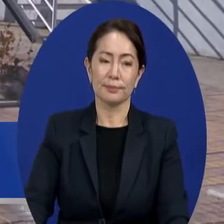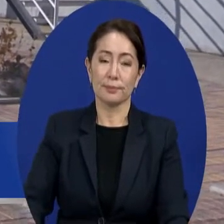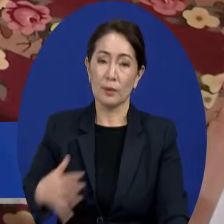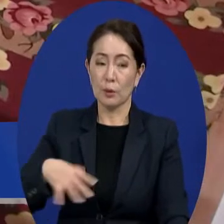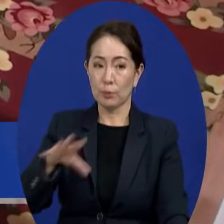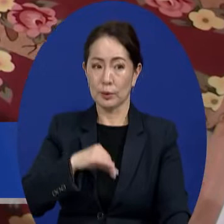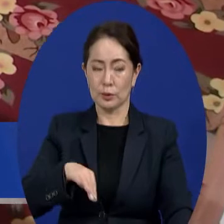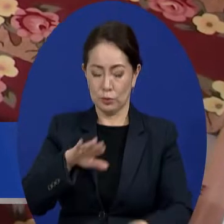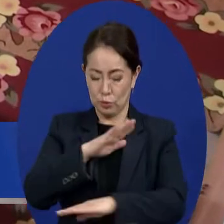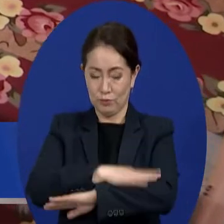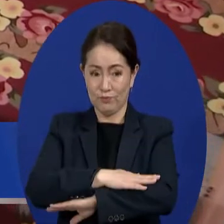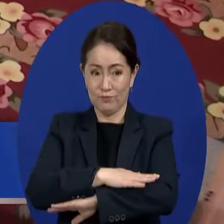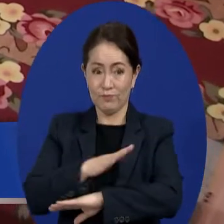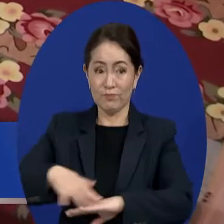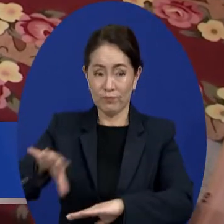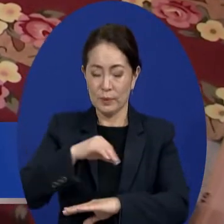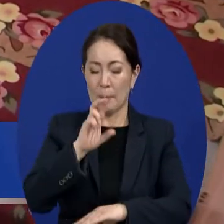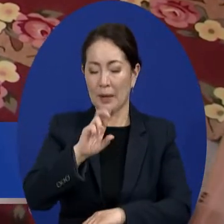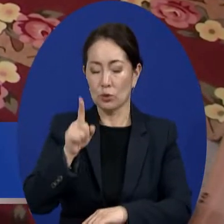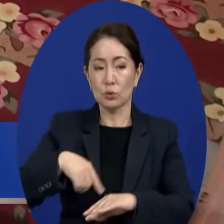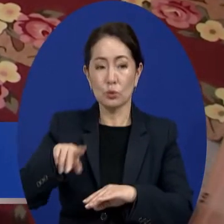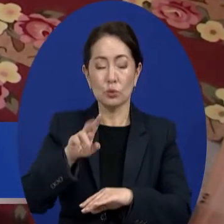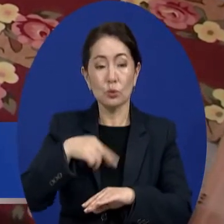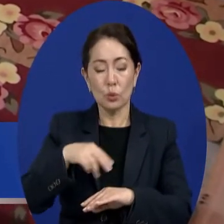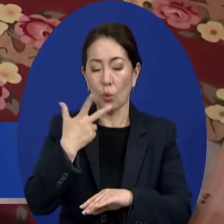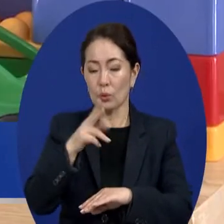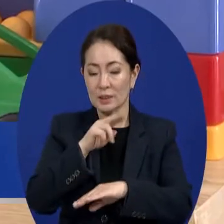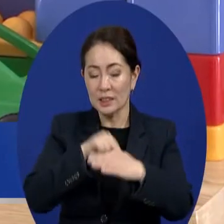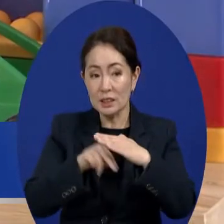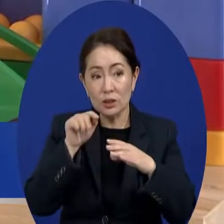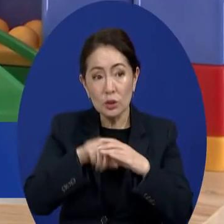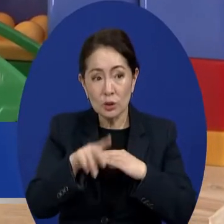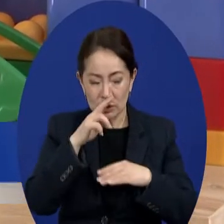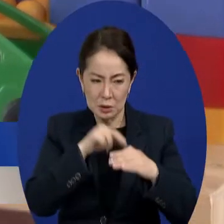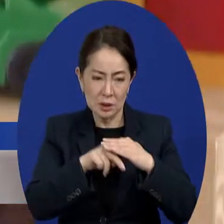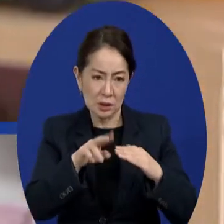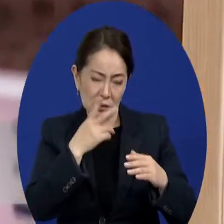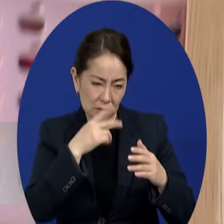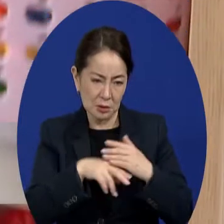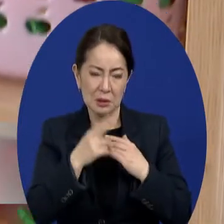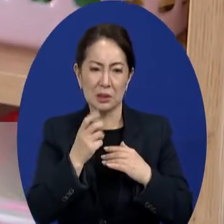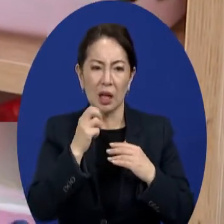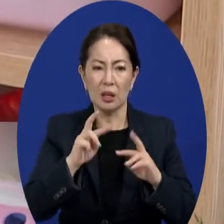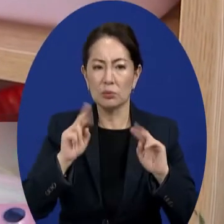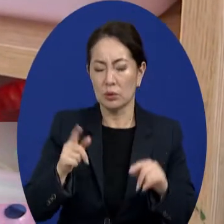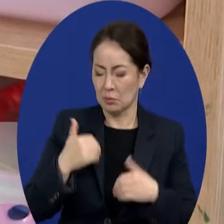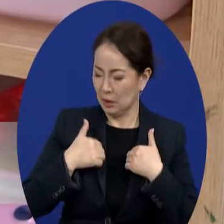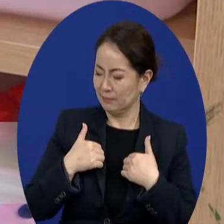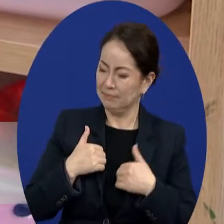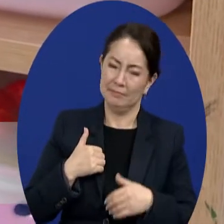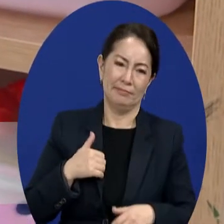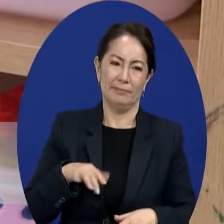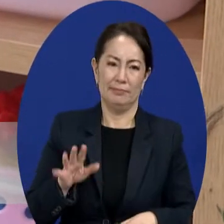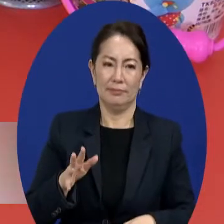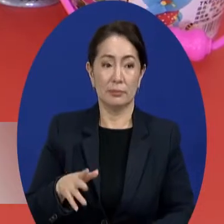Бид энэ сурвалжлагын хүрээнд нийслэлийн Баянзүрх дүүргийн 3 дугаар цэцэрлэгт очсон. Цэцэрлэгийг цахим хэлбэрт шилжүүлэхийг багш нар таашаахгүй байна.